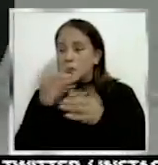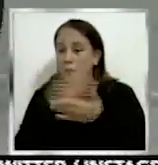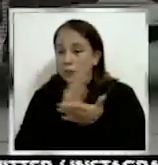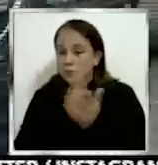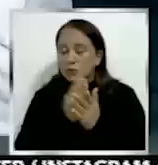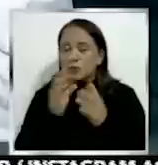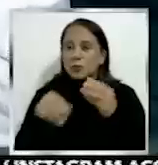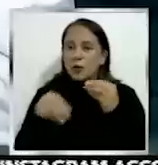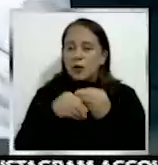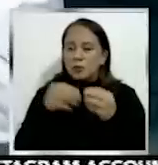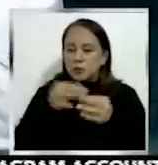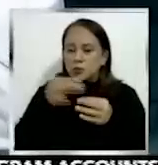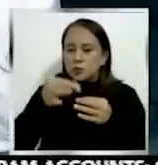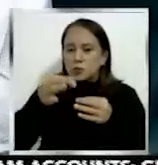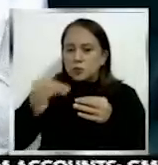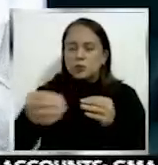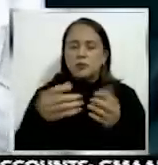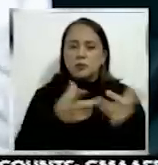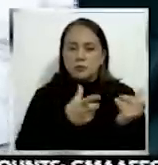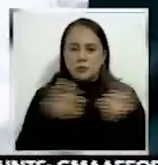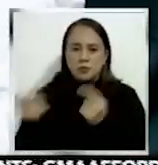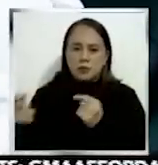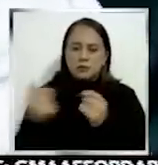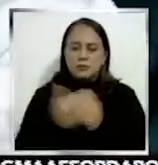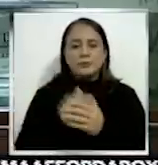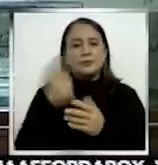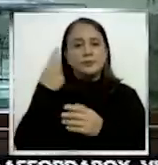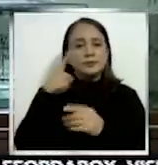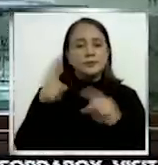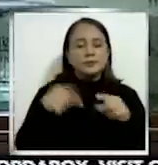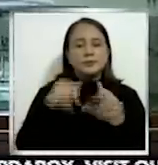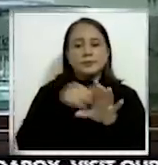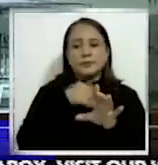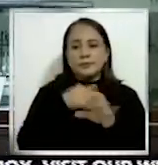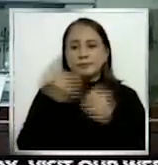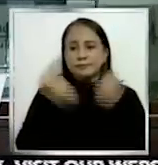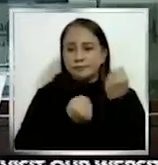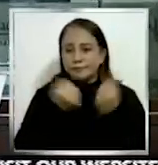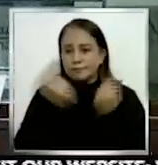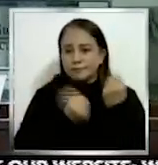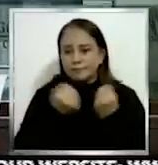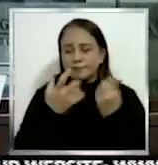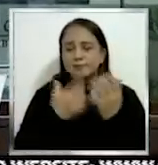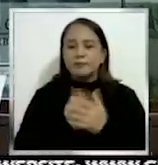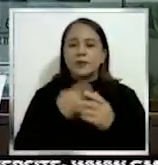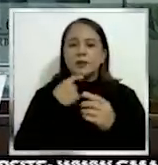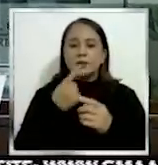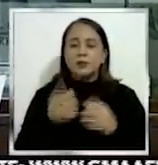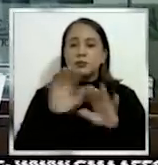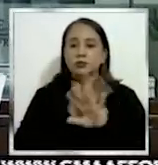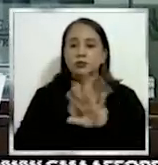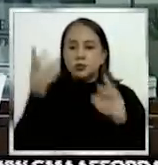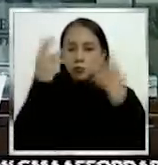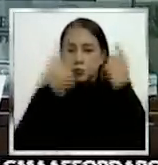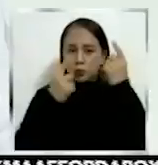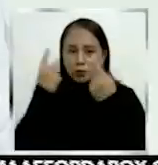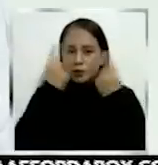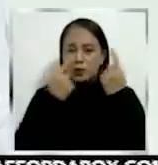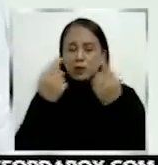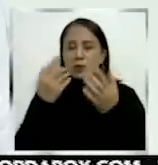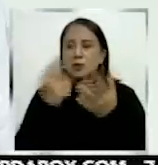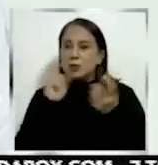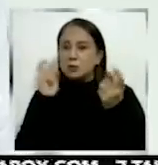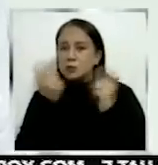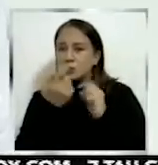pagpapatupad niyan. Samantala, para naman sa mga jeepney driver, sabi ng LTFRB, huwag munang alalahanin ang modernisasyon.